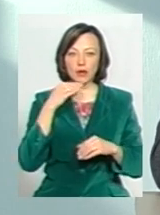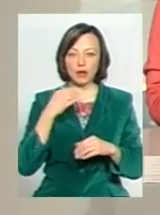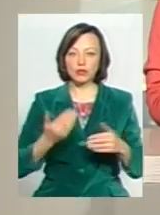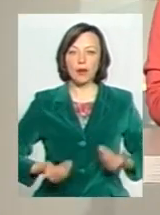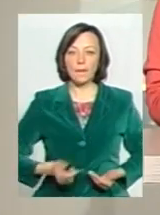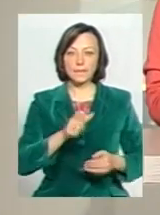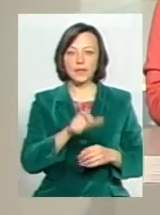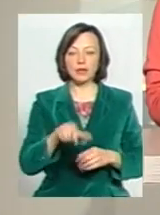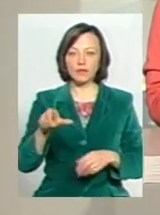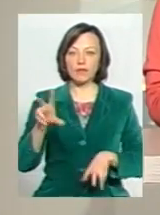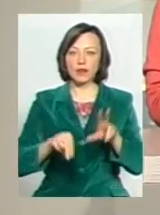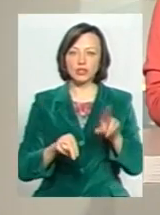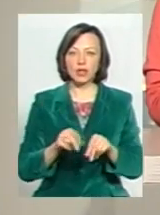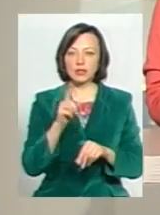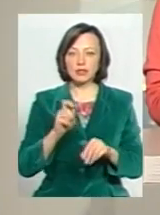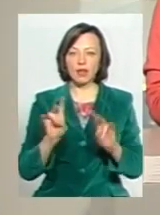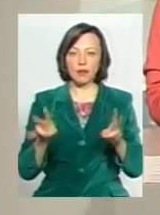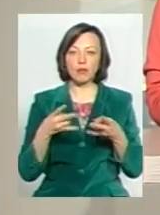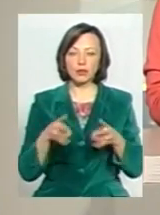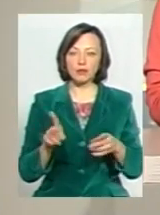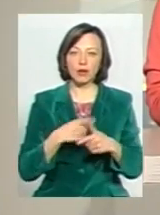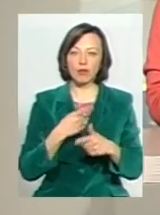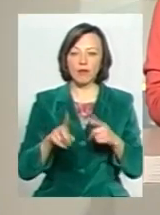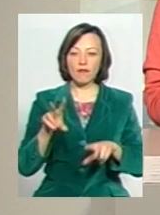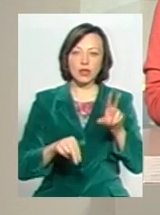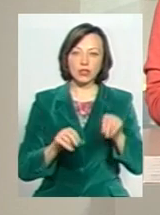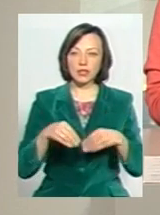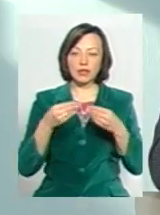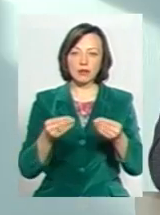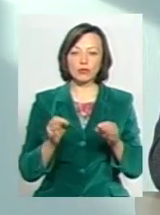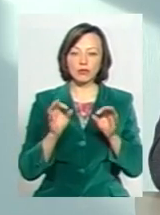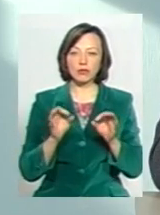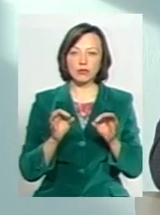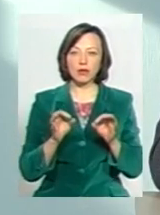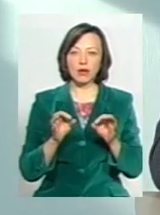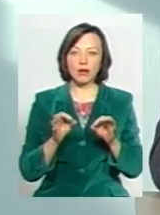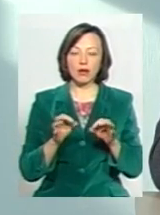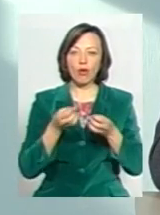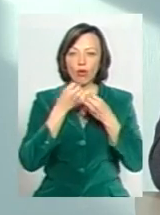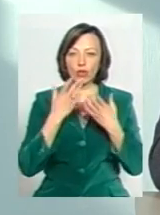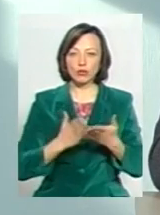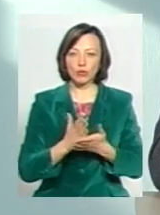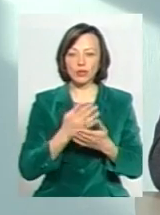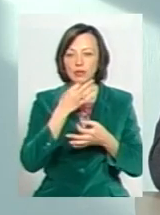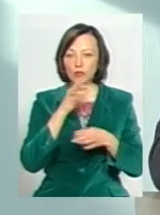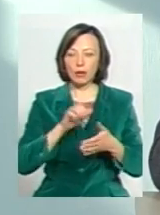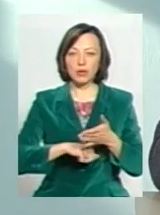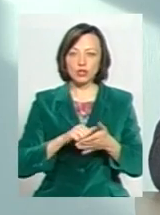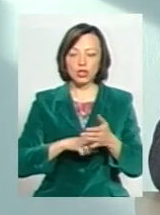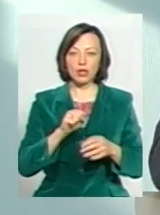мешканців вважають за непотрібним, чи вважають, що їм не надаються належним чином послуги. Ну, за будь-яких причин,